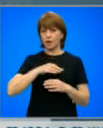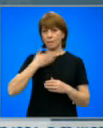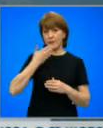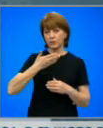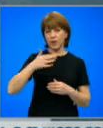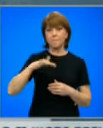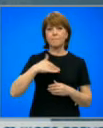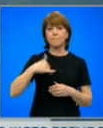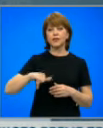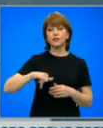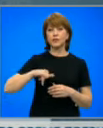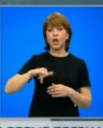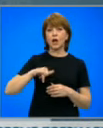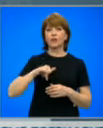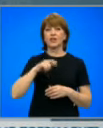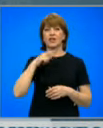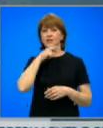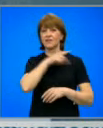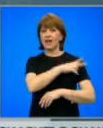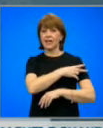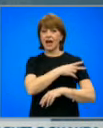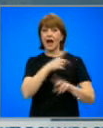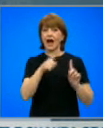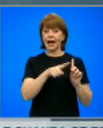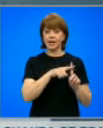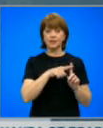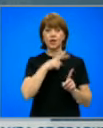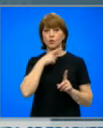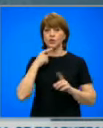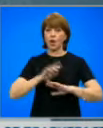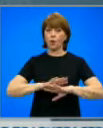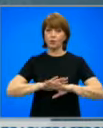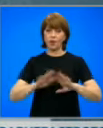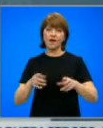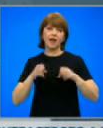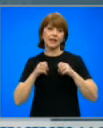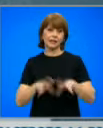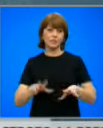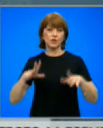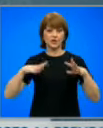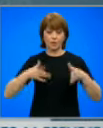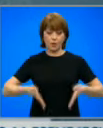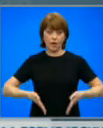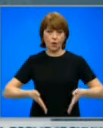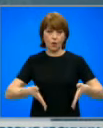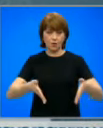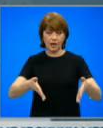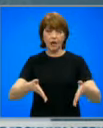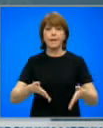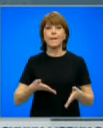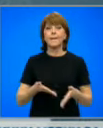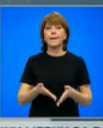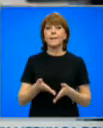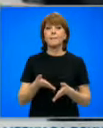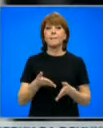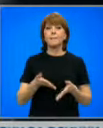от Международния комитет на Червения кръст, че Русия е потвърдила готовност да допусне хуманитарен конвой към Мариупол през град